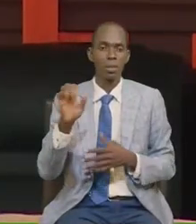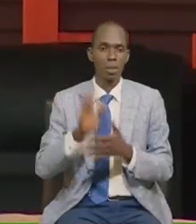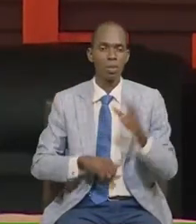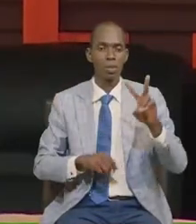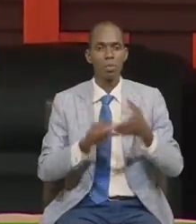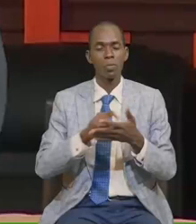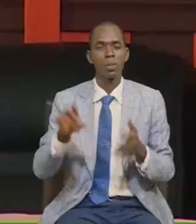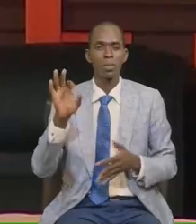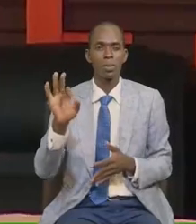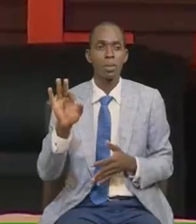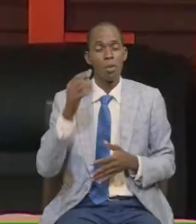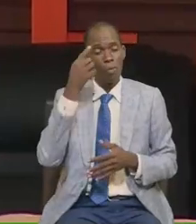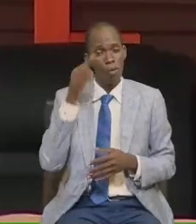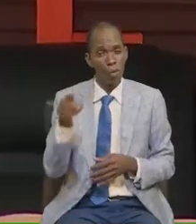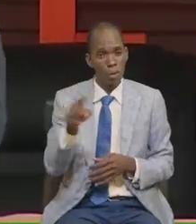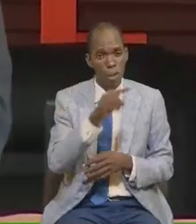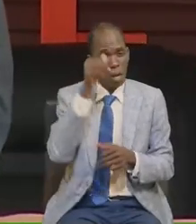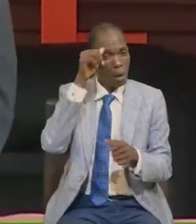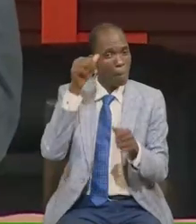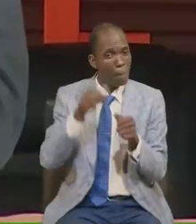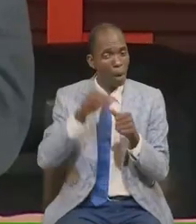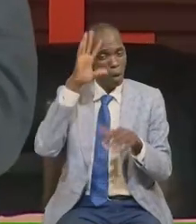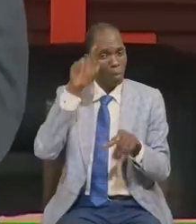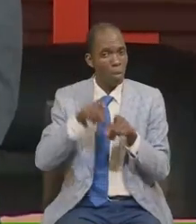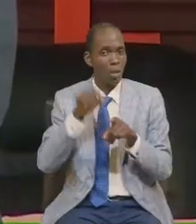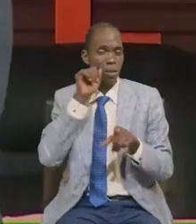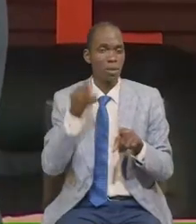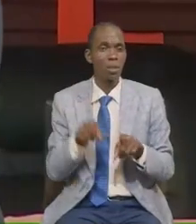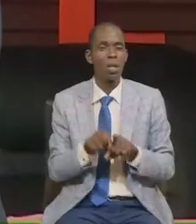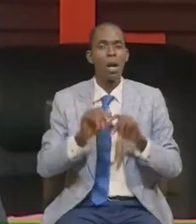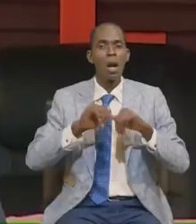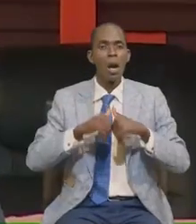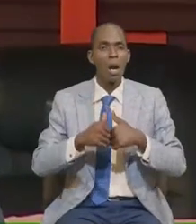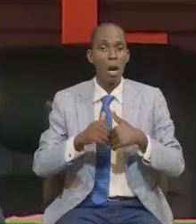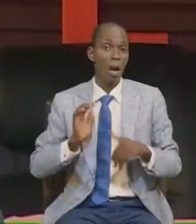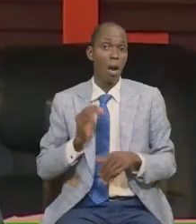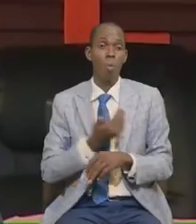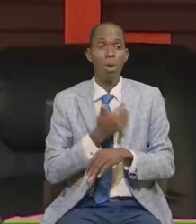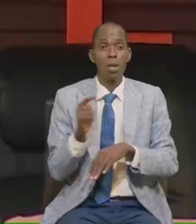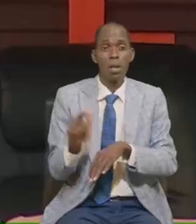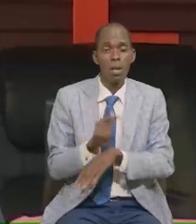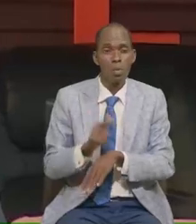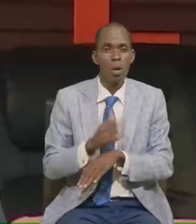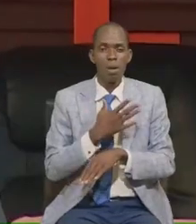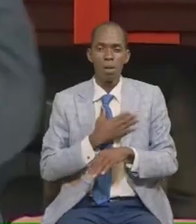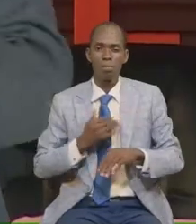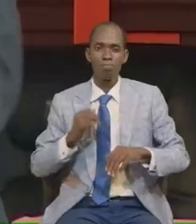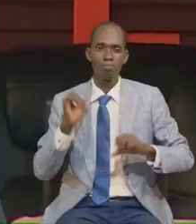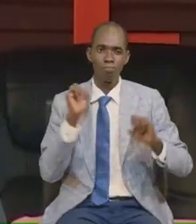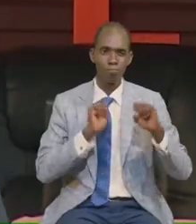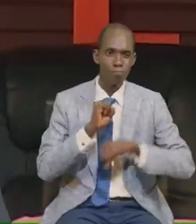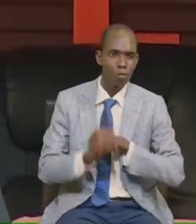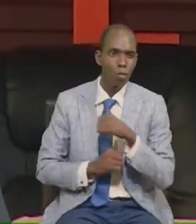vous vous rappelez frère notre travail et notre peine nuit